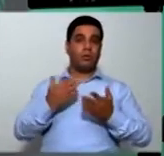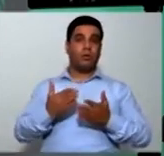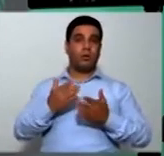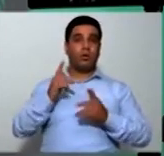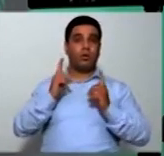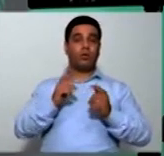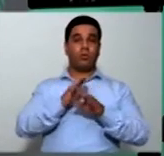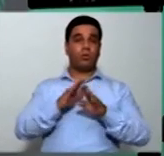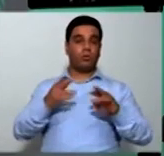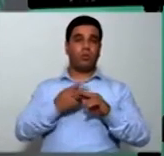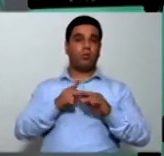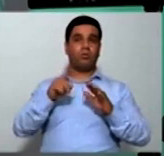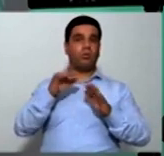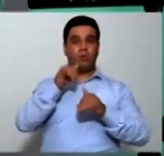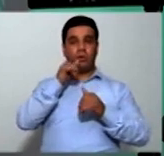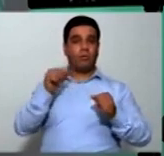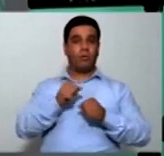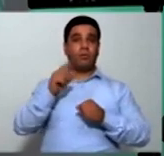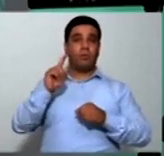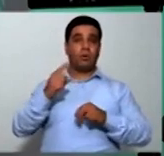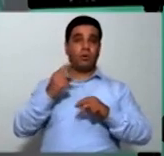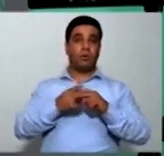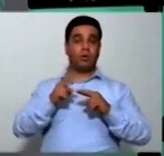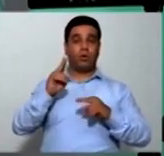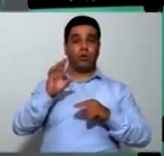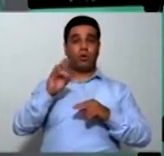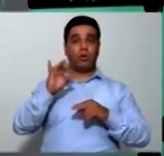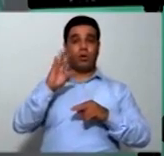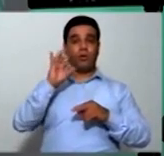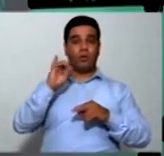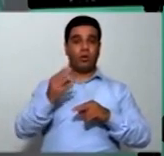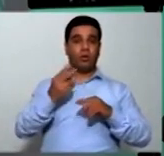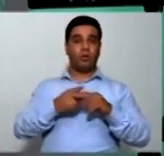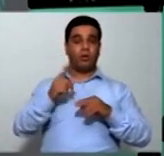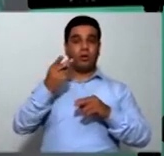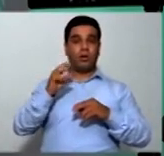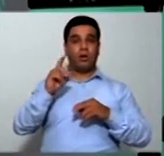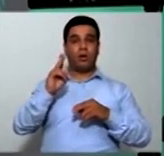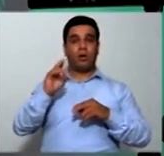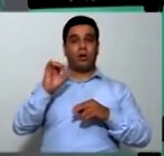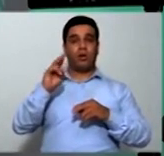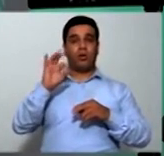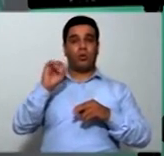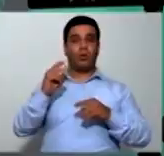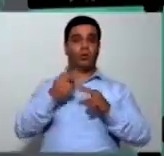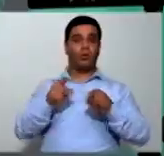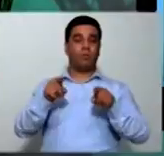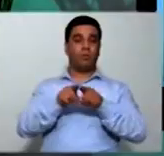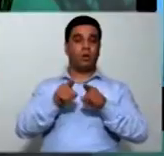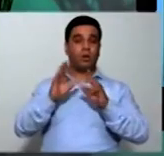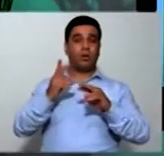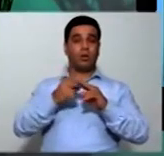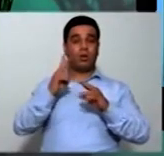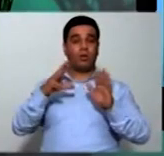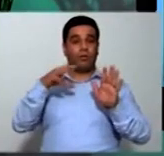Rozi bo'lmaslikning ilojini ham qoldirmadilar. Chunki kollektivlashtirish bu kolxozlarga birlashtirish deyilardi va unga